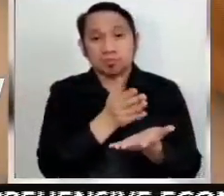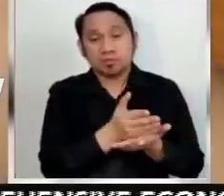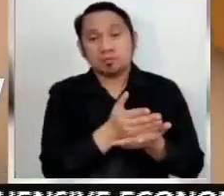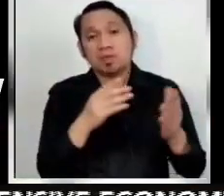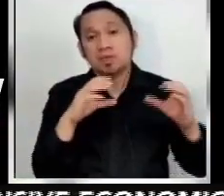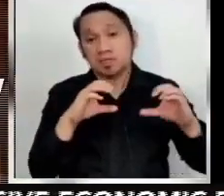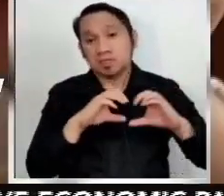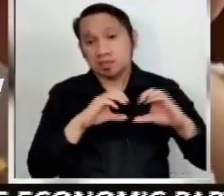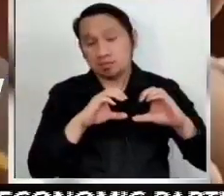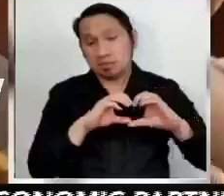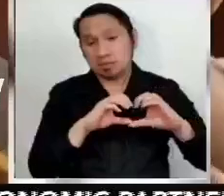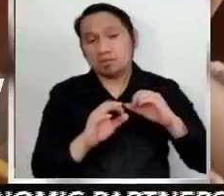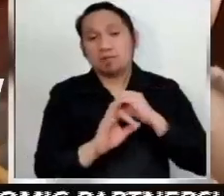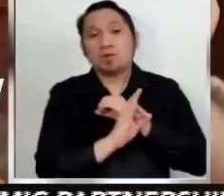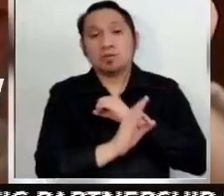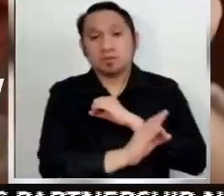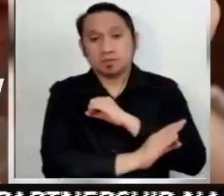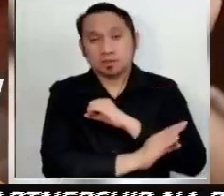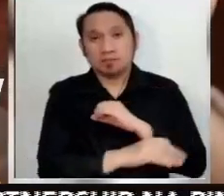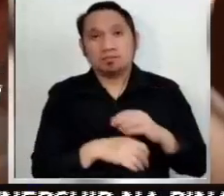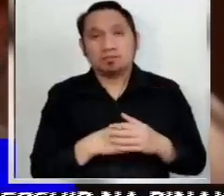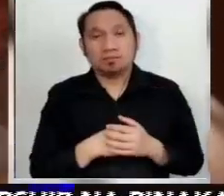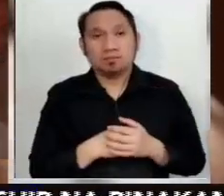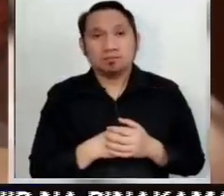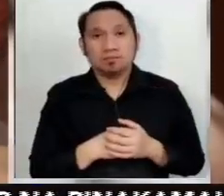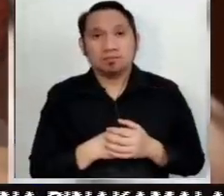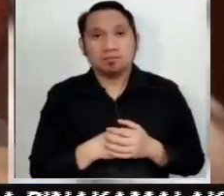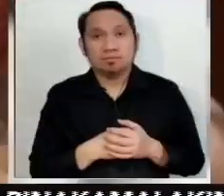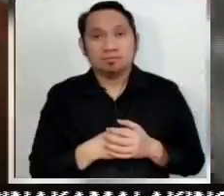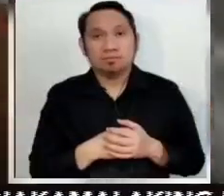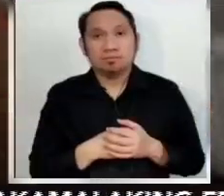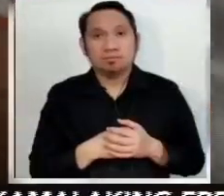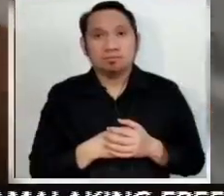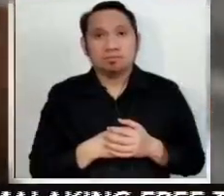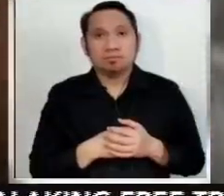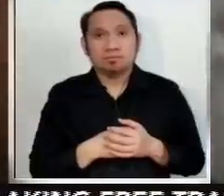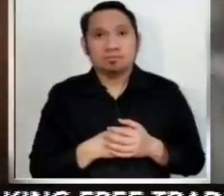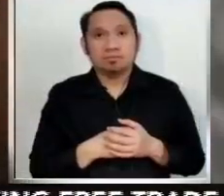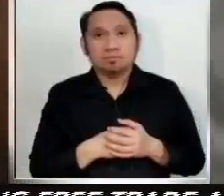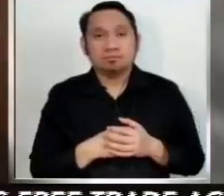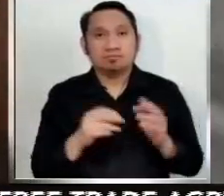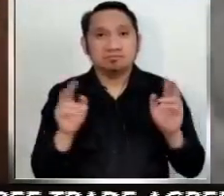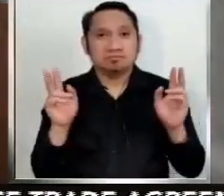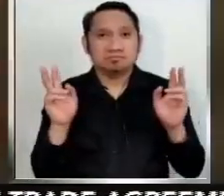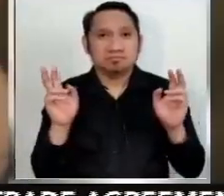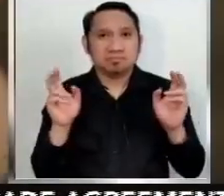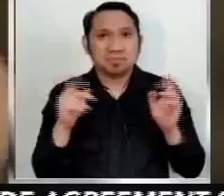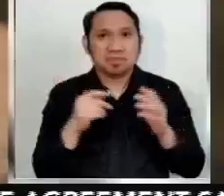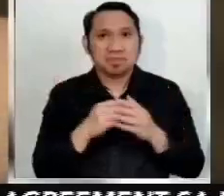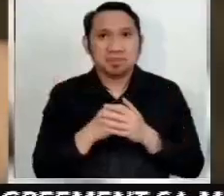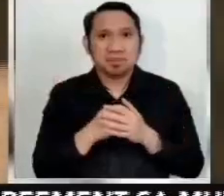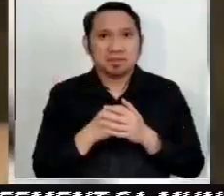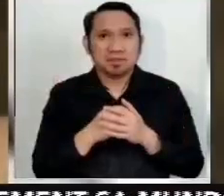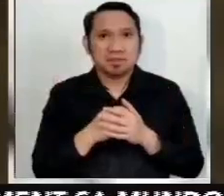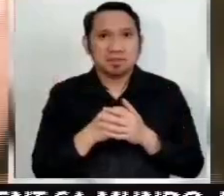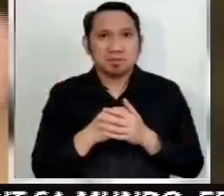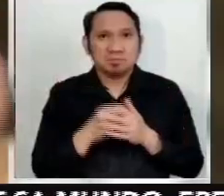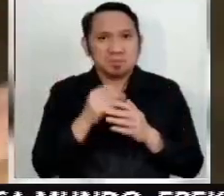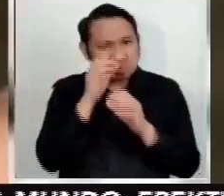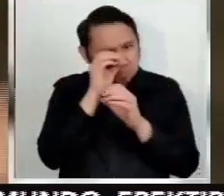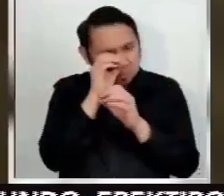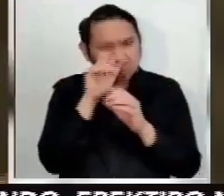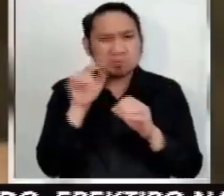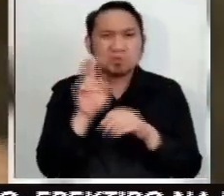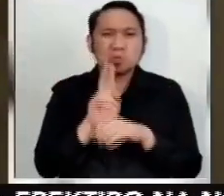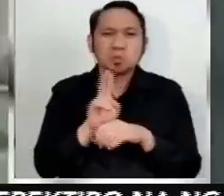Foundation. Pinhole reading. Yan daw ang tawag sa ginagawa ni Prince sa pagte-telescope gamit ang